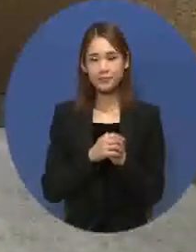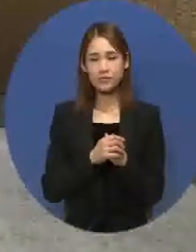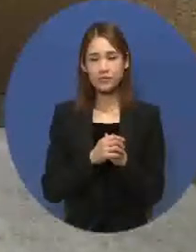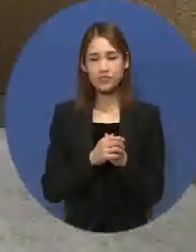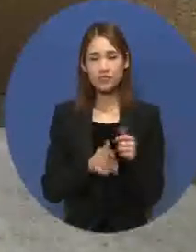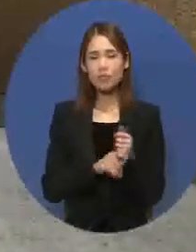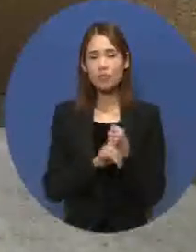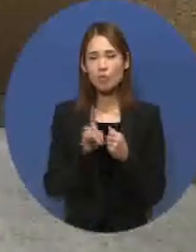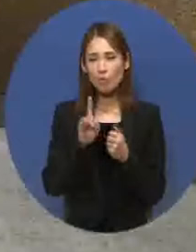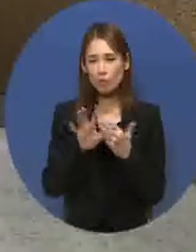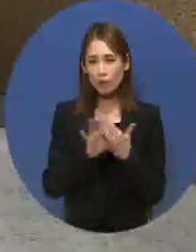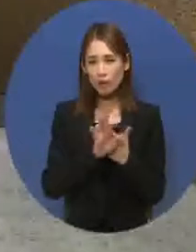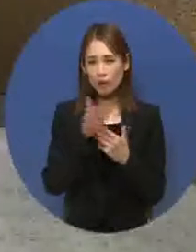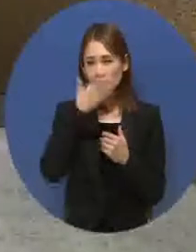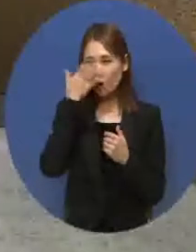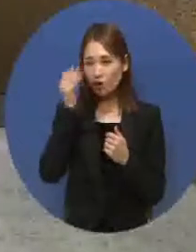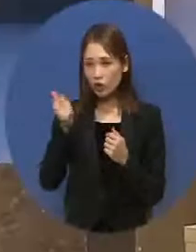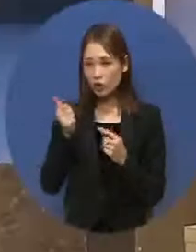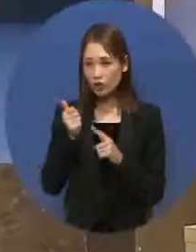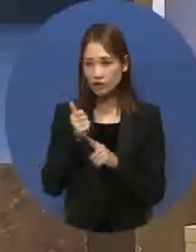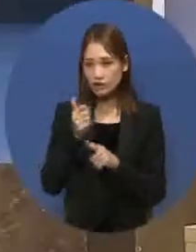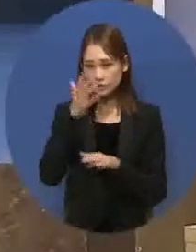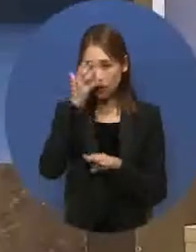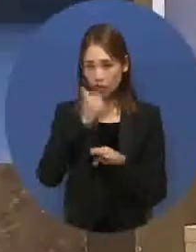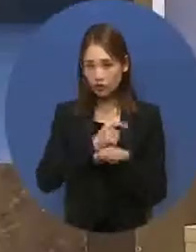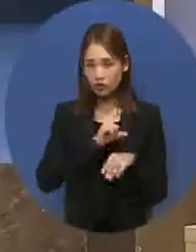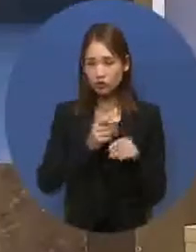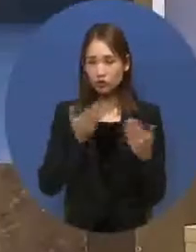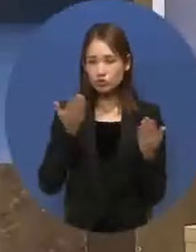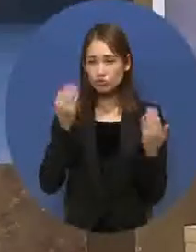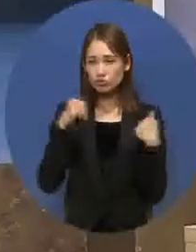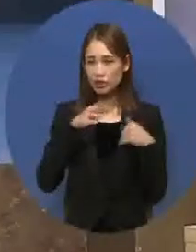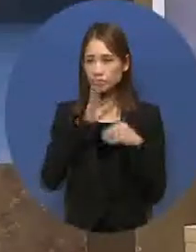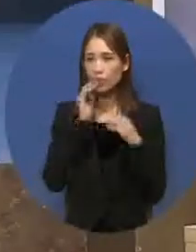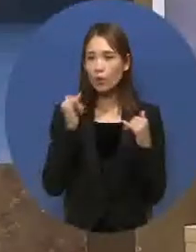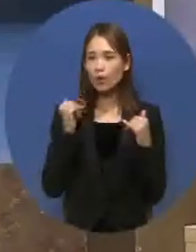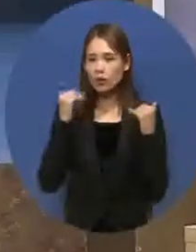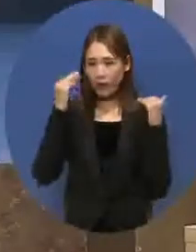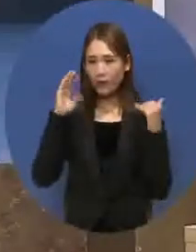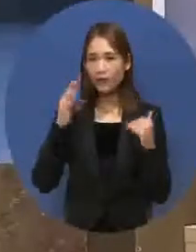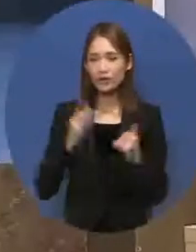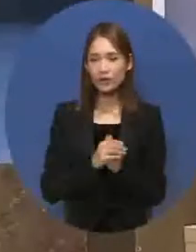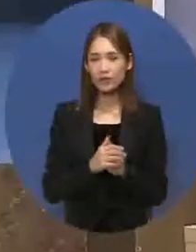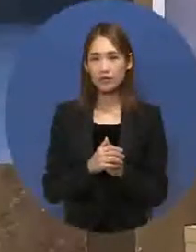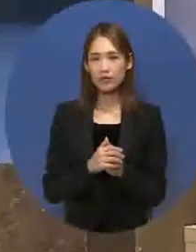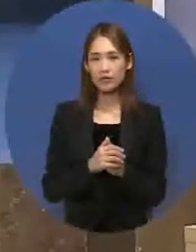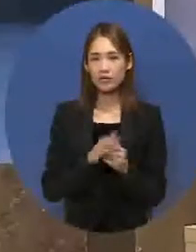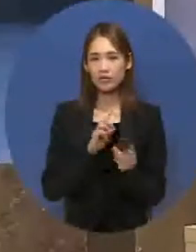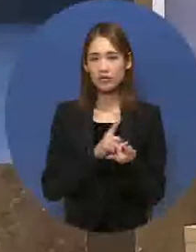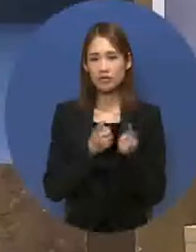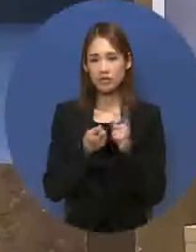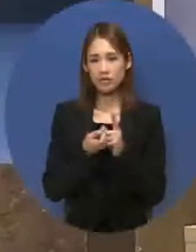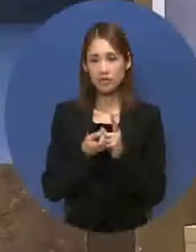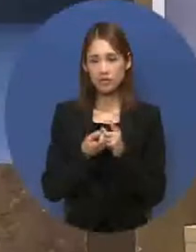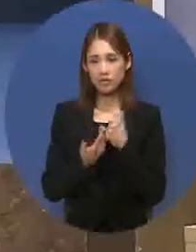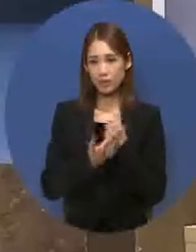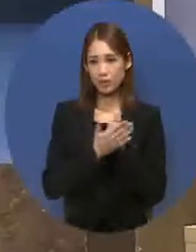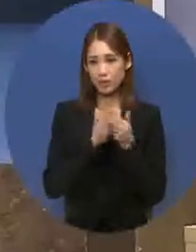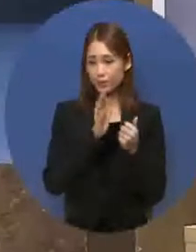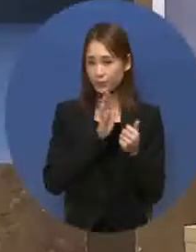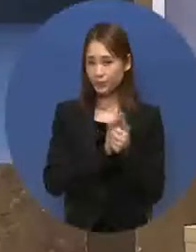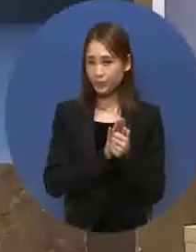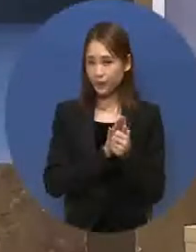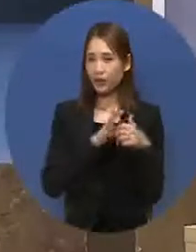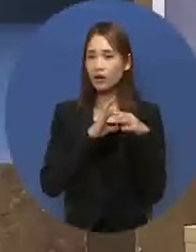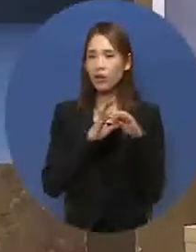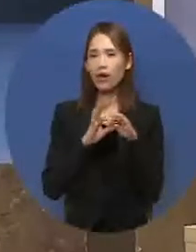왜냐하면 청년이 나중에 시간이 지나서 또 노인이 되는 거거든요. 그렇습니다. 그래서 그렇게 서로 도와줄 수 있는